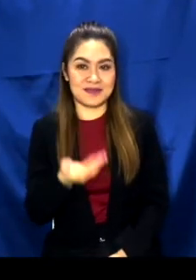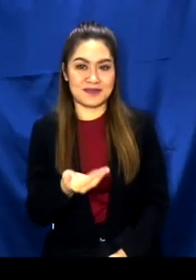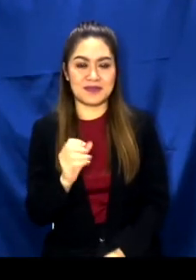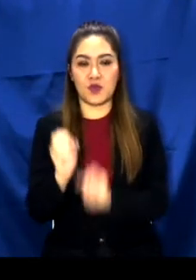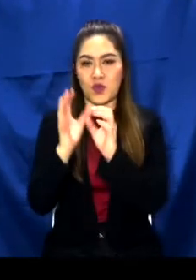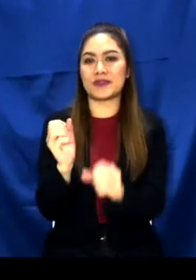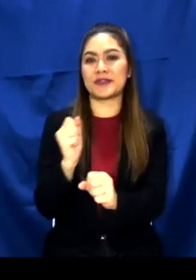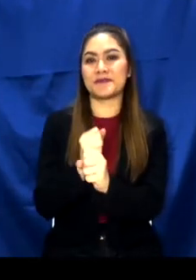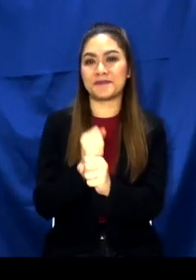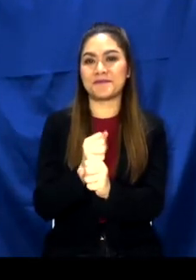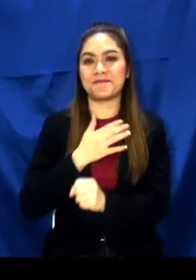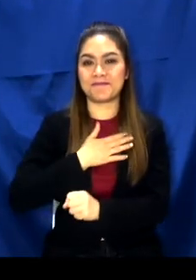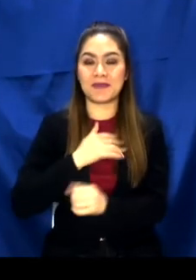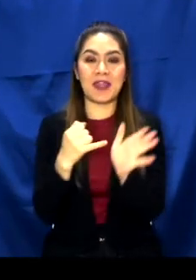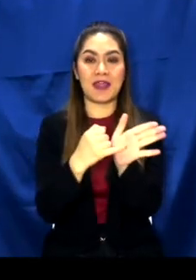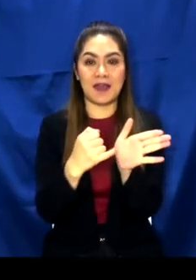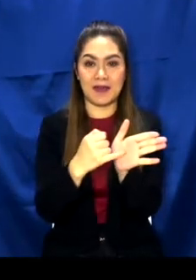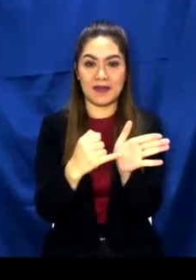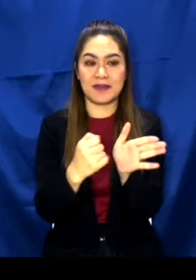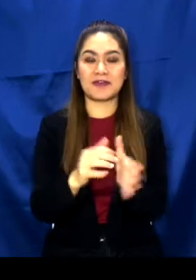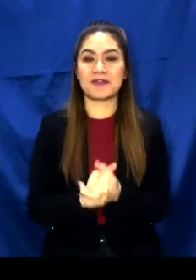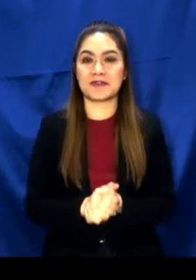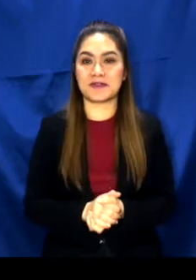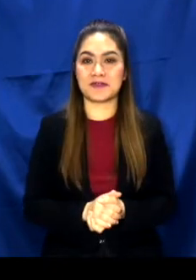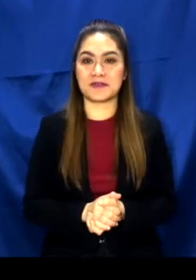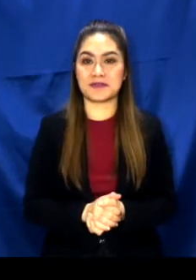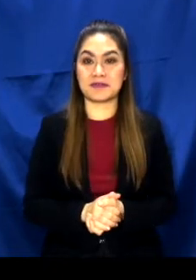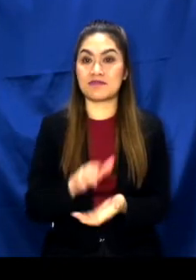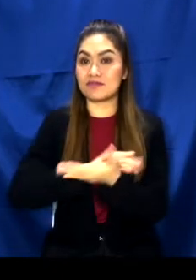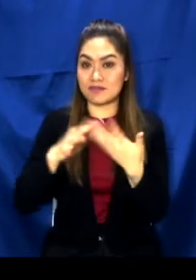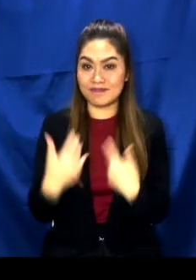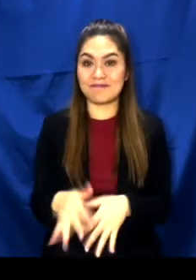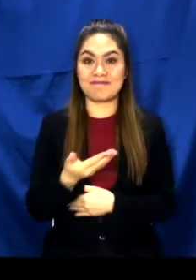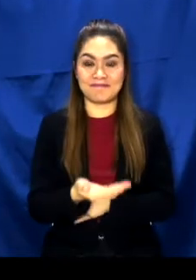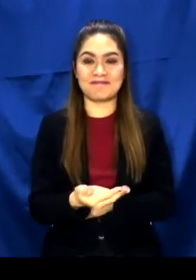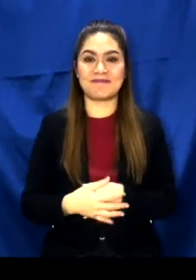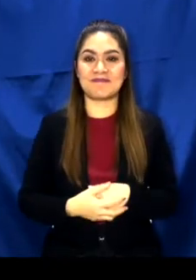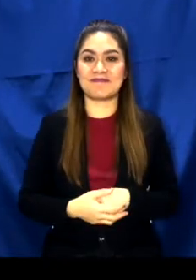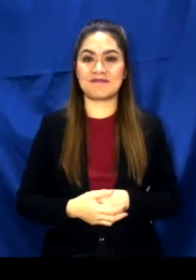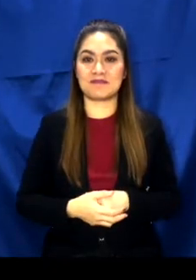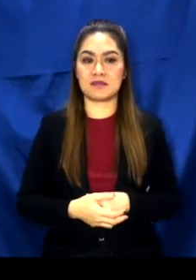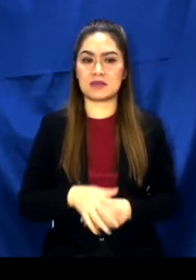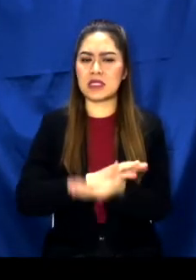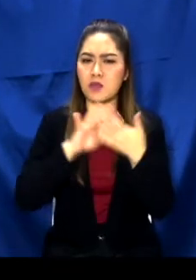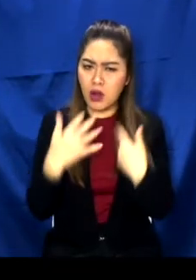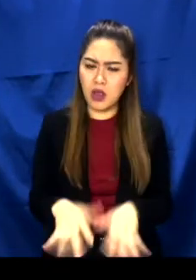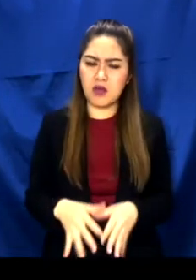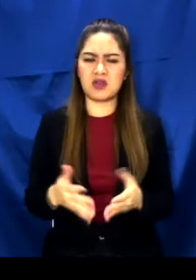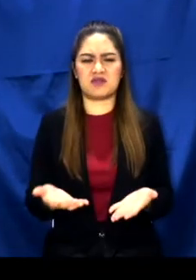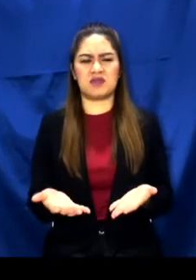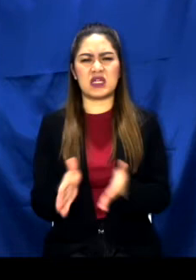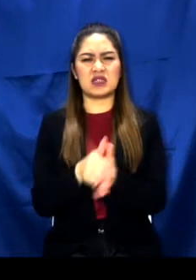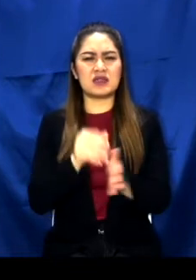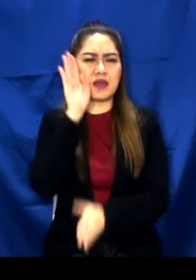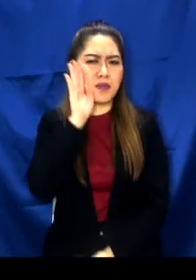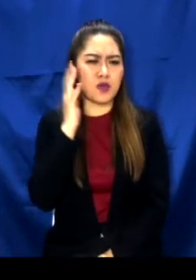ใส่แบบนี้เลยง่ายๆแบบนี้เลยพอใส่แล้วนะคะแบบนี้พอใส่แล้วปุ๊บเอ้ยสีน้ำตาลสว